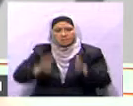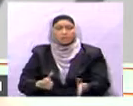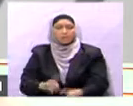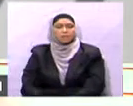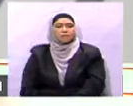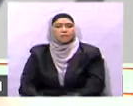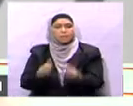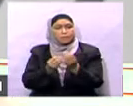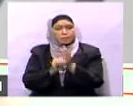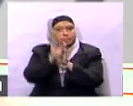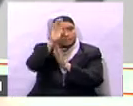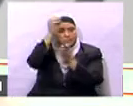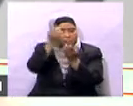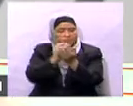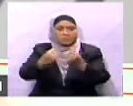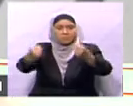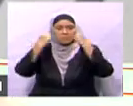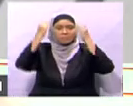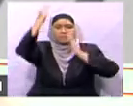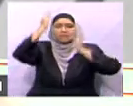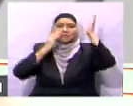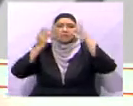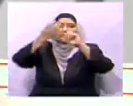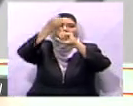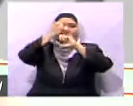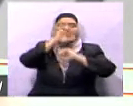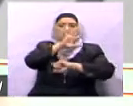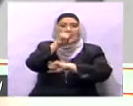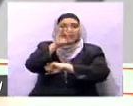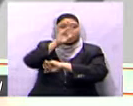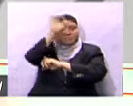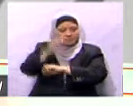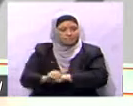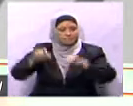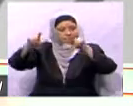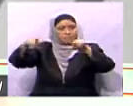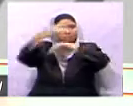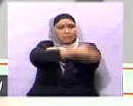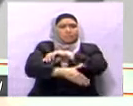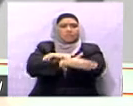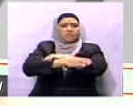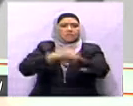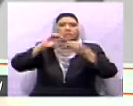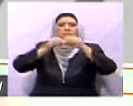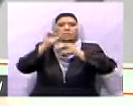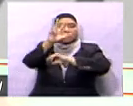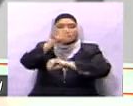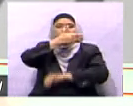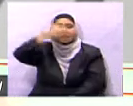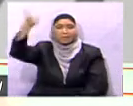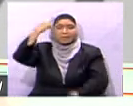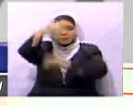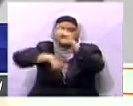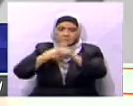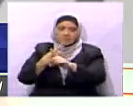Pertumbuhan ekonomi mantap Malaysia yang mencapai 5.8% meletakkan negara di tangga ketiga terbaik dunia.